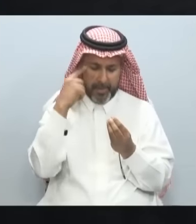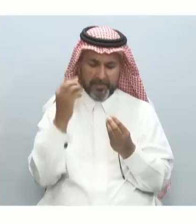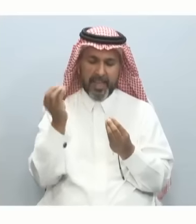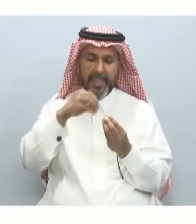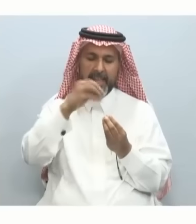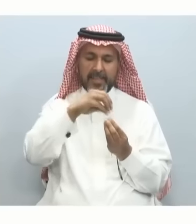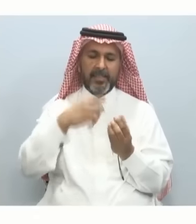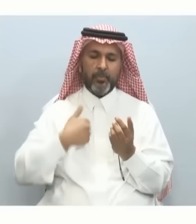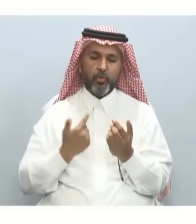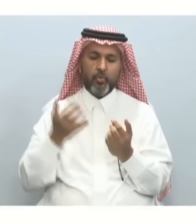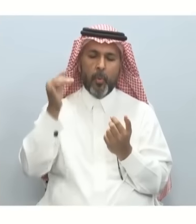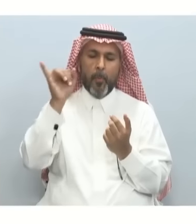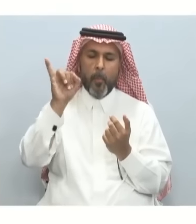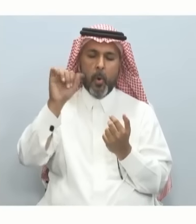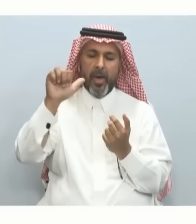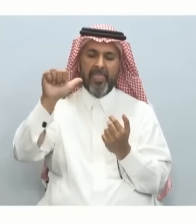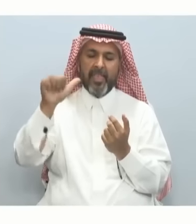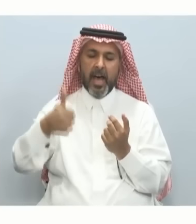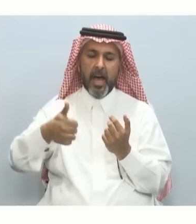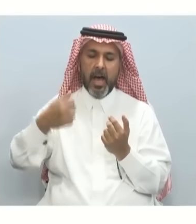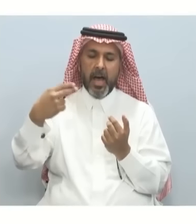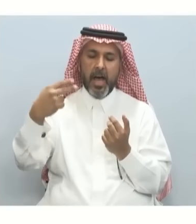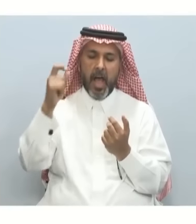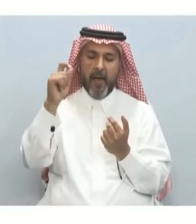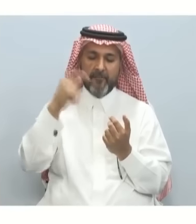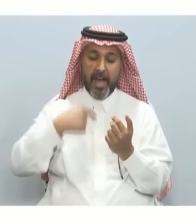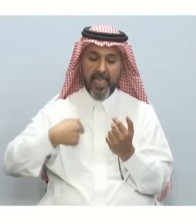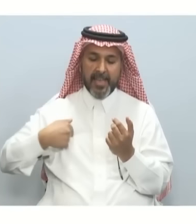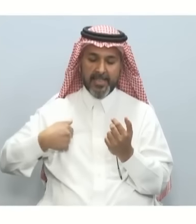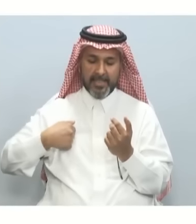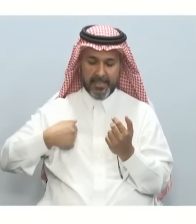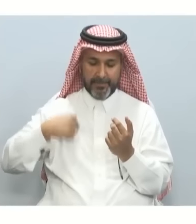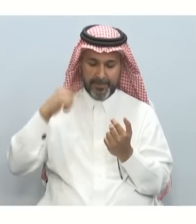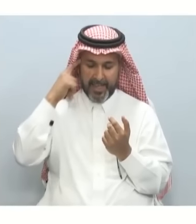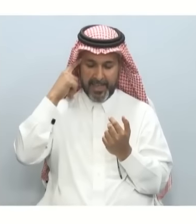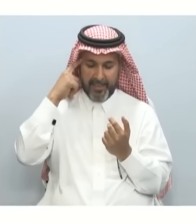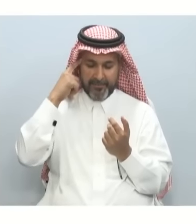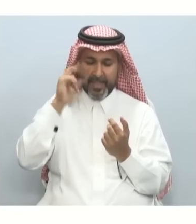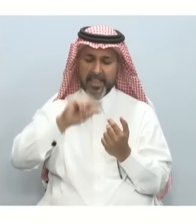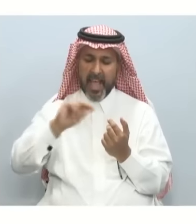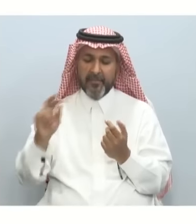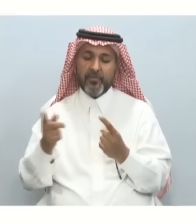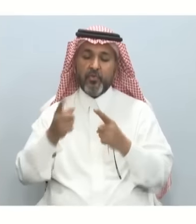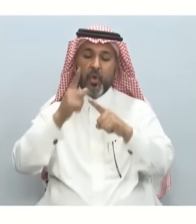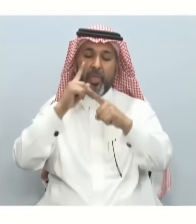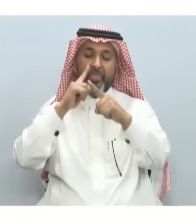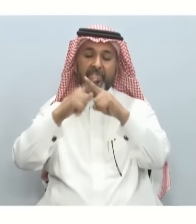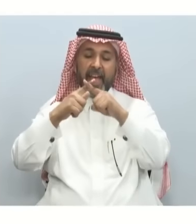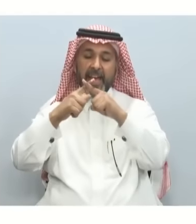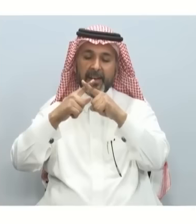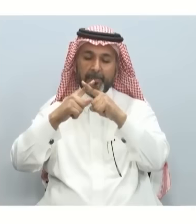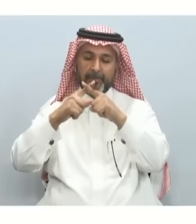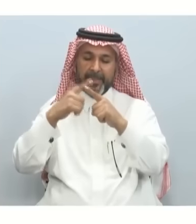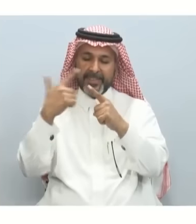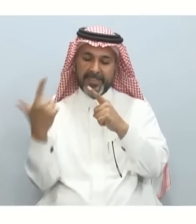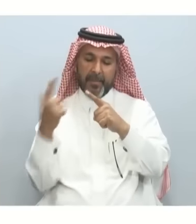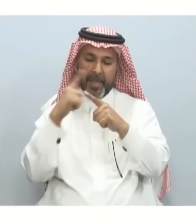الان يا مبدعين نستطيع ان نقول لذا فان مضاعفات الخمسه الاولى للعدد سبعه هي سبعه سبعه